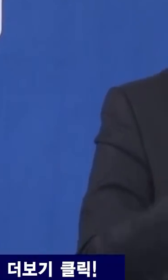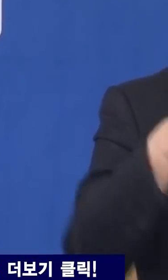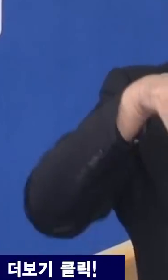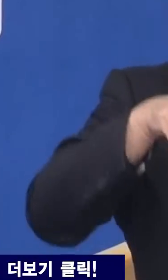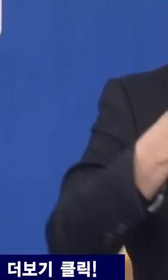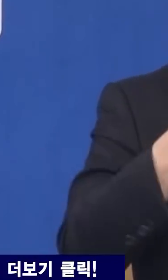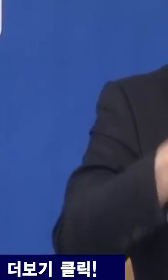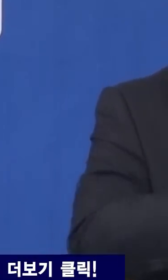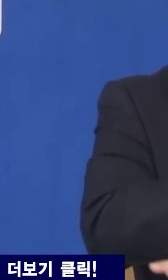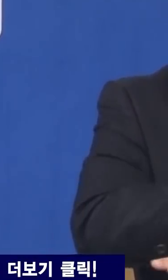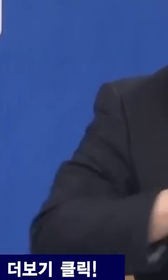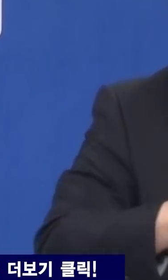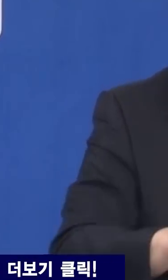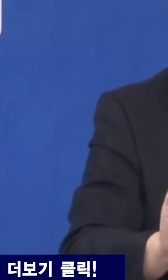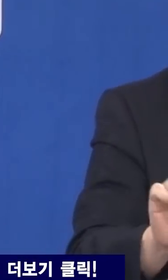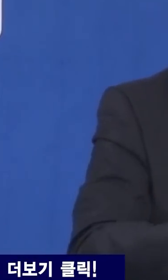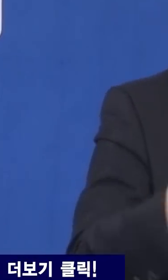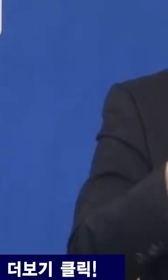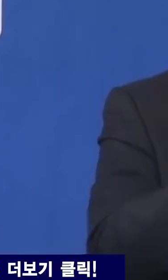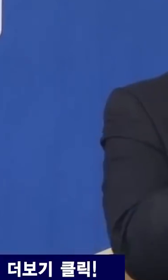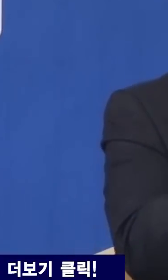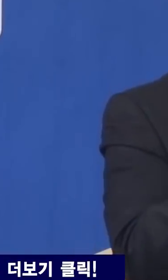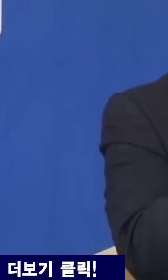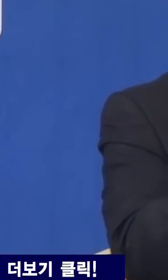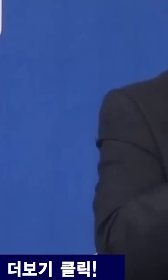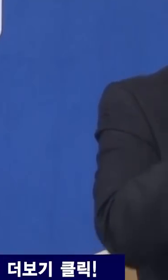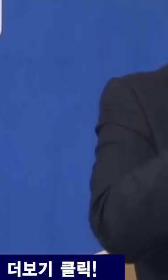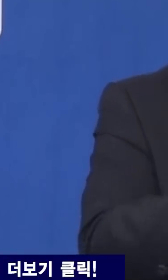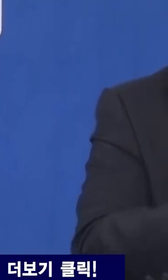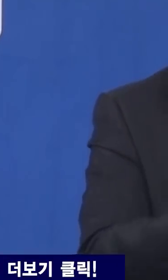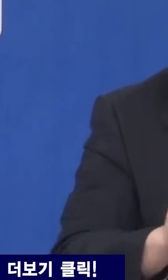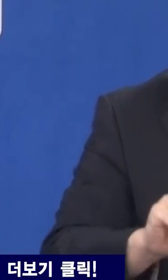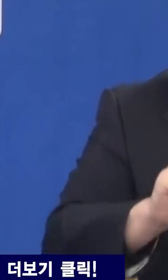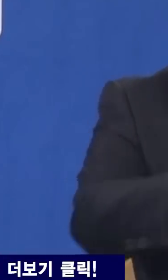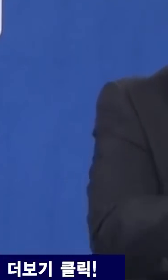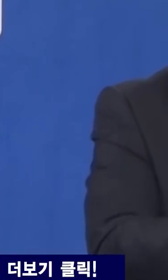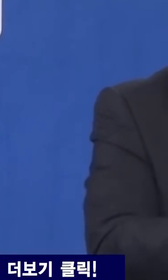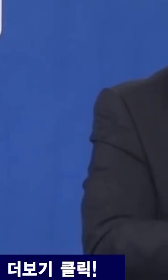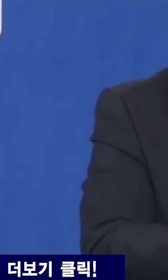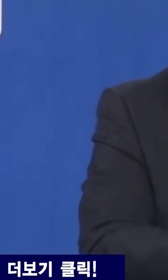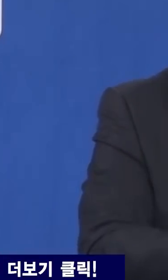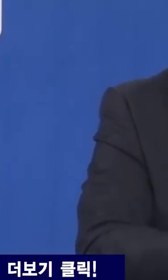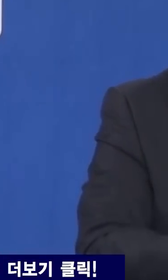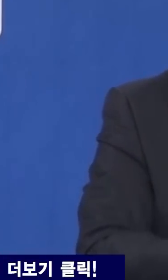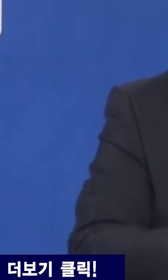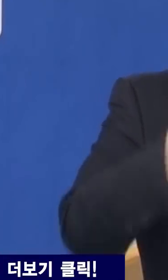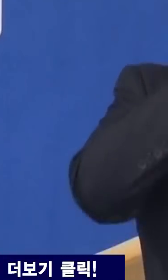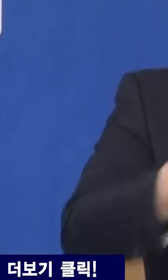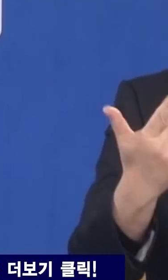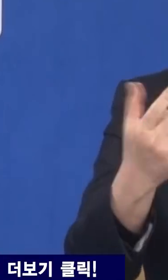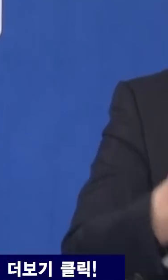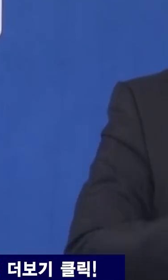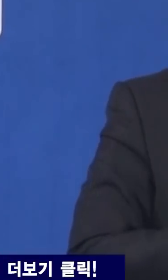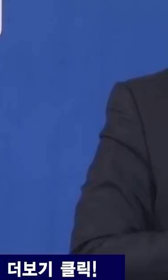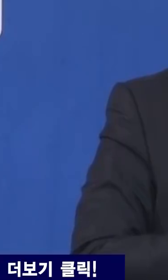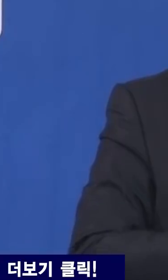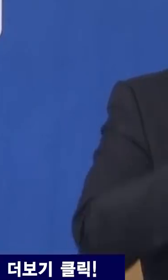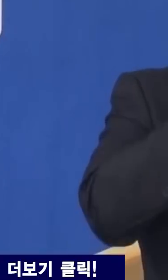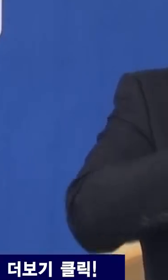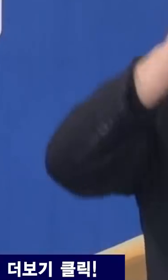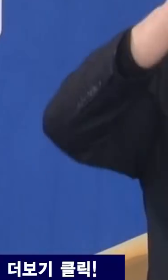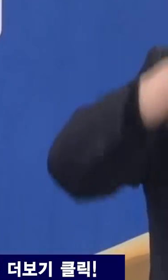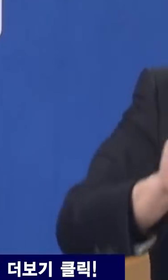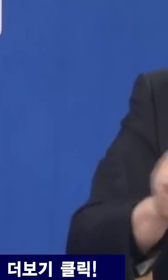화천대유 게이트의 본질은 김만배의 법조 인맥에 기반한 법조 카르텔 범죄이고